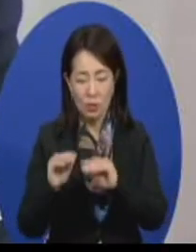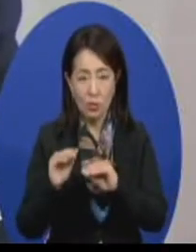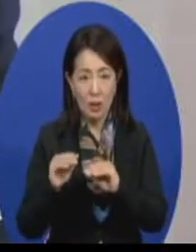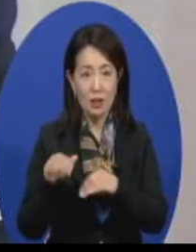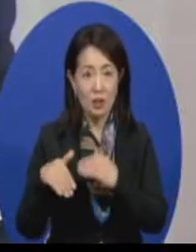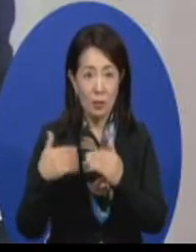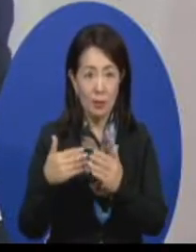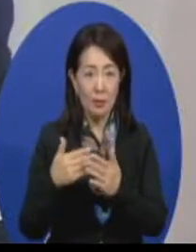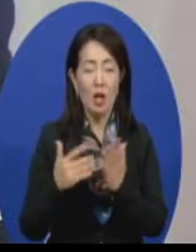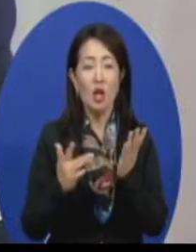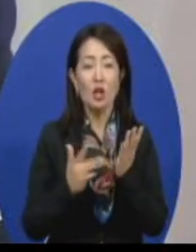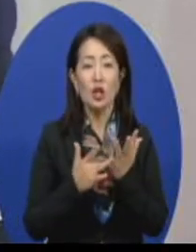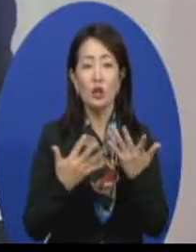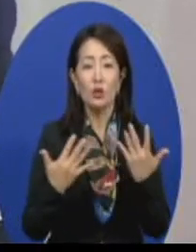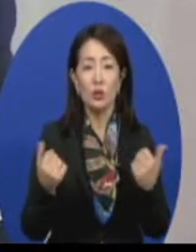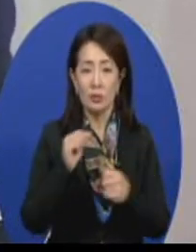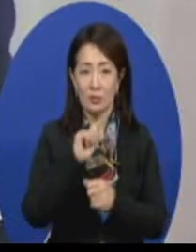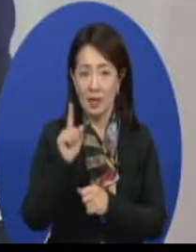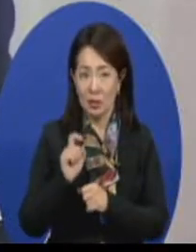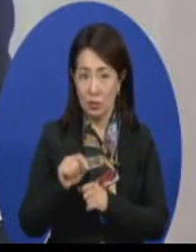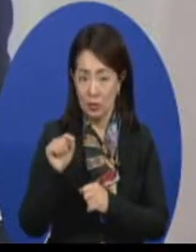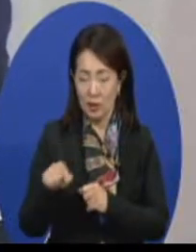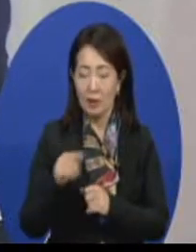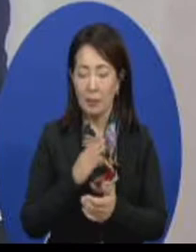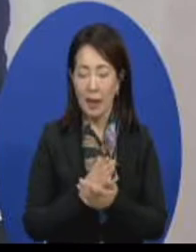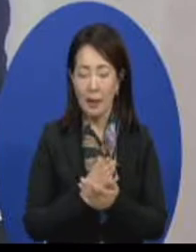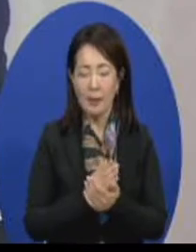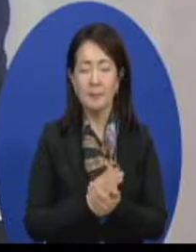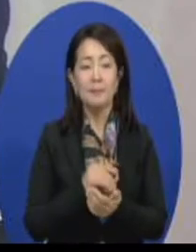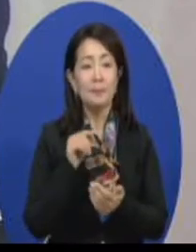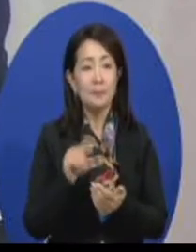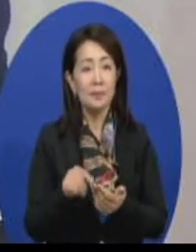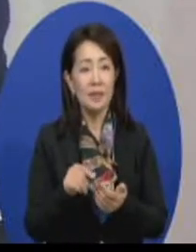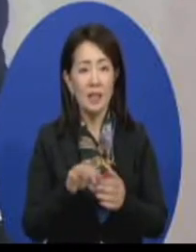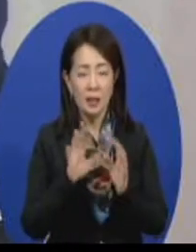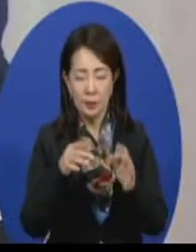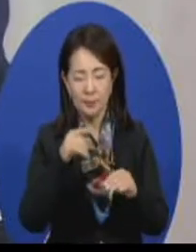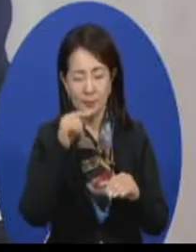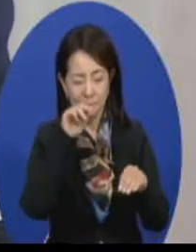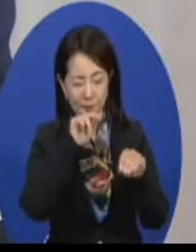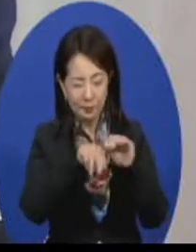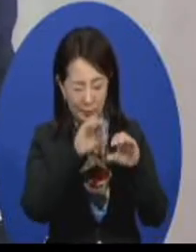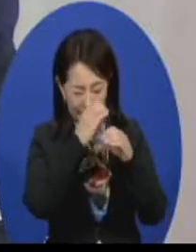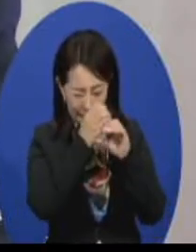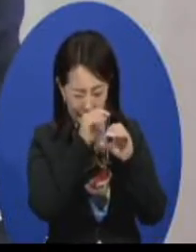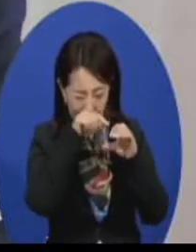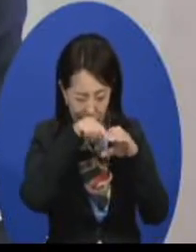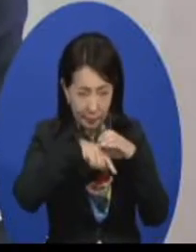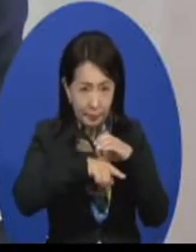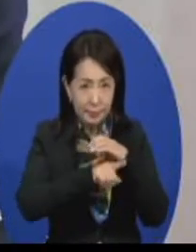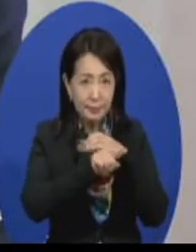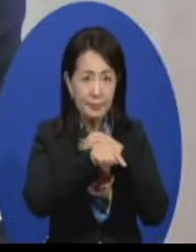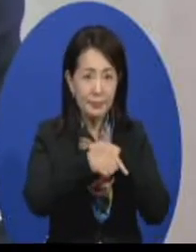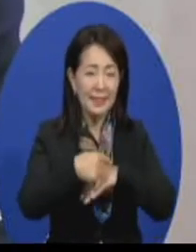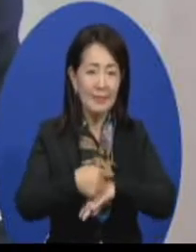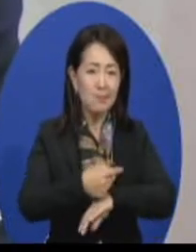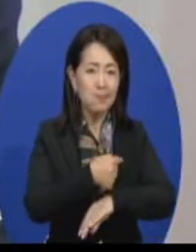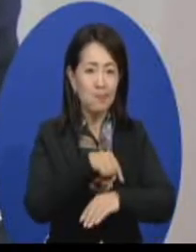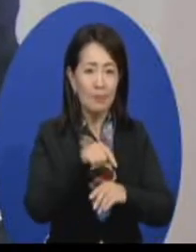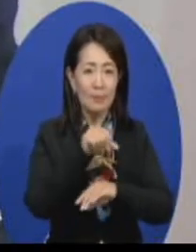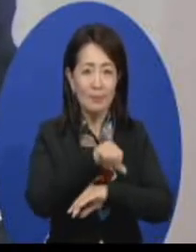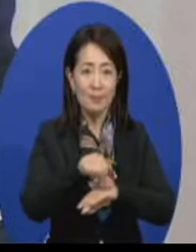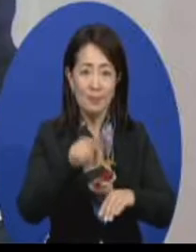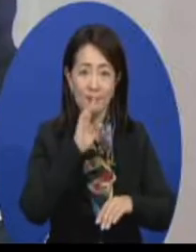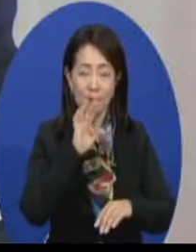байгаа юм байна. Одоо таван төхөөрөмжийн асуудал байгаа юм байна. Тэгэхээр энэ дурангийн таван төхөөрөмжийн бас нэлээд өндөр өртөвтэй